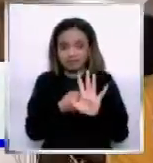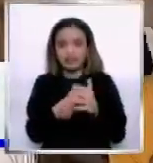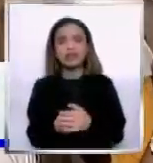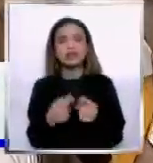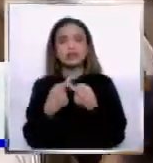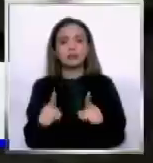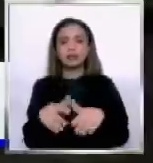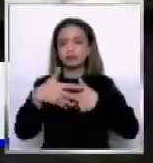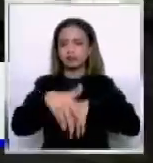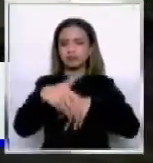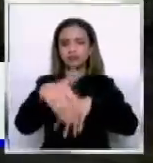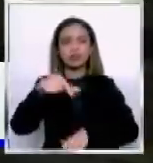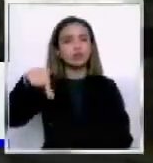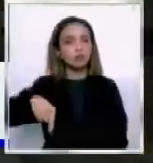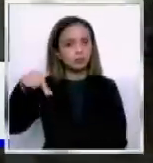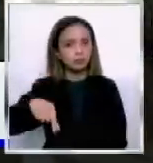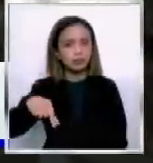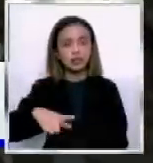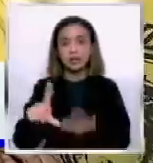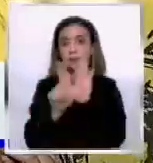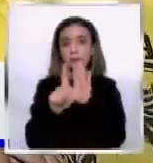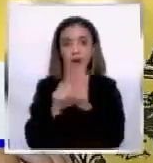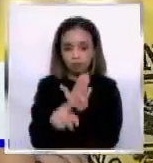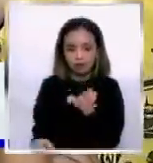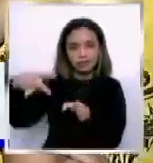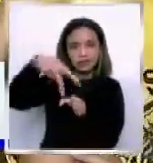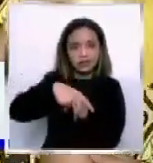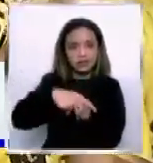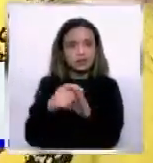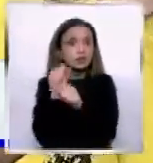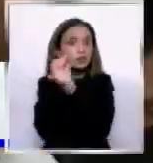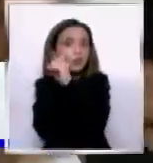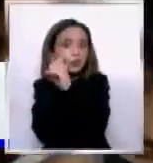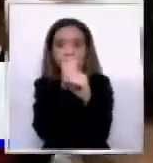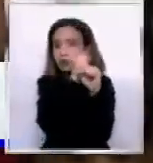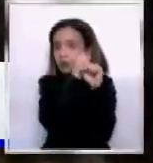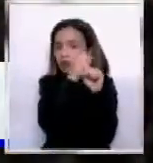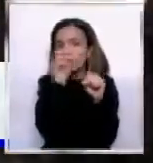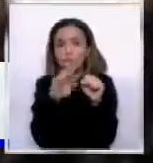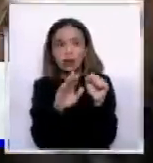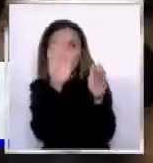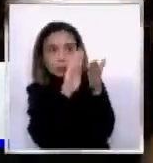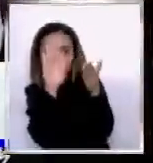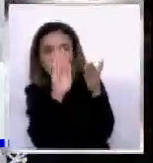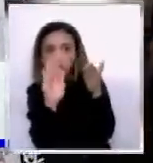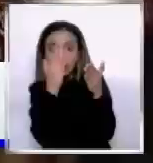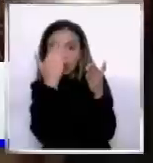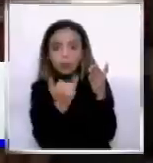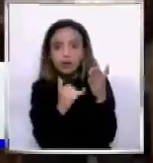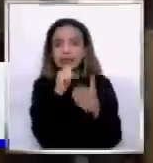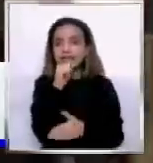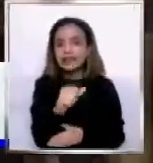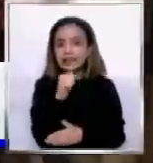ng poon sa Quiapo. Bawal sumampa, humalik o magpunas ng tela sa poon para raw ito maiwasang dumugi ng poon